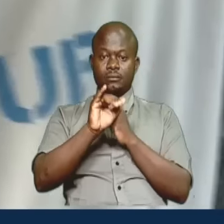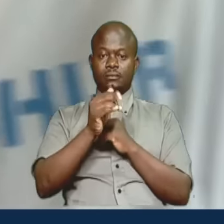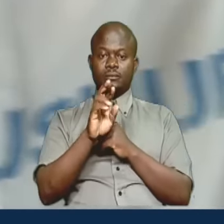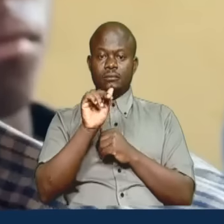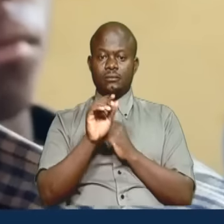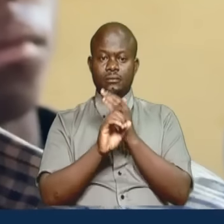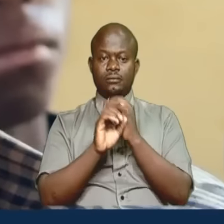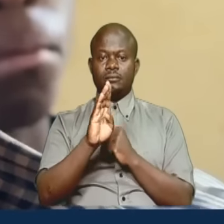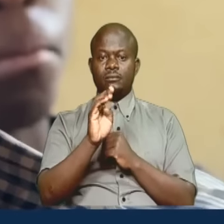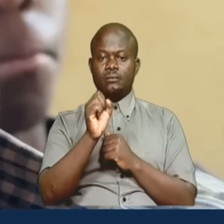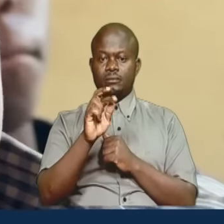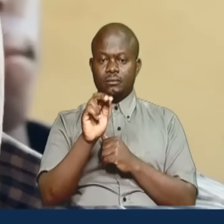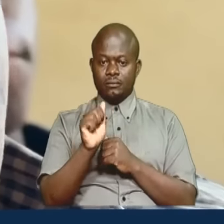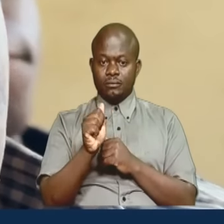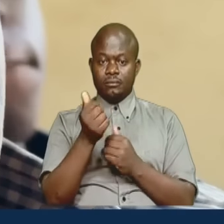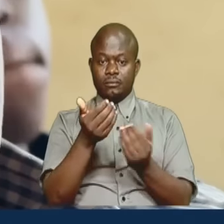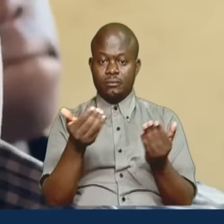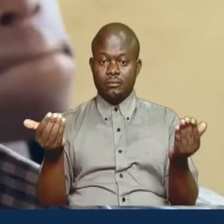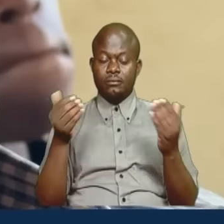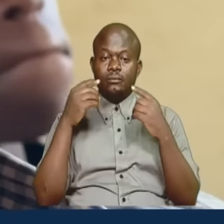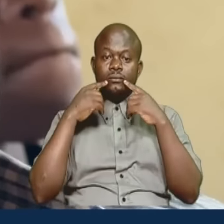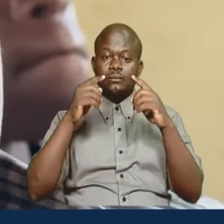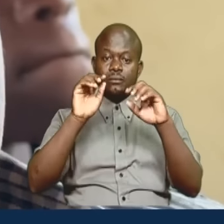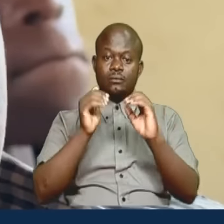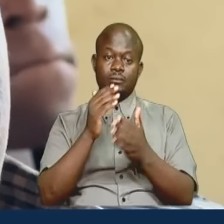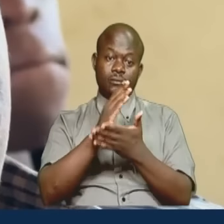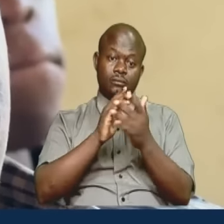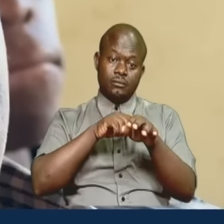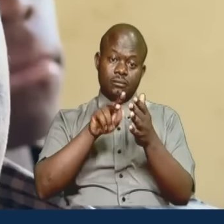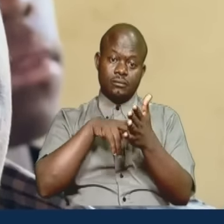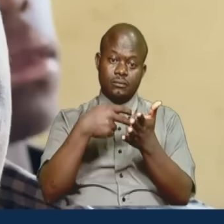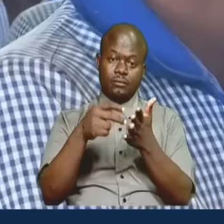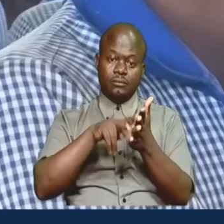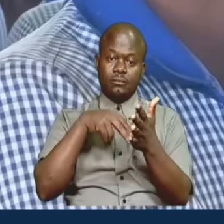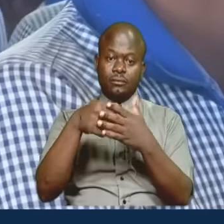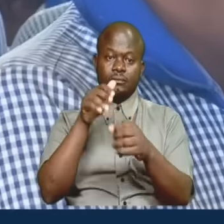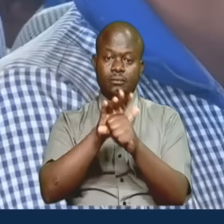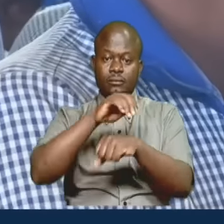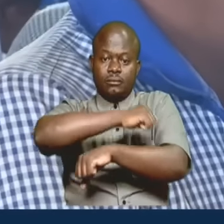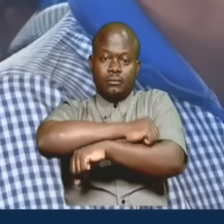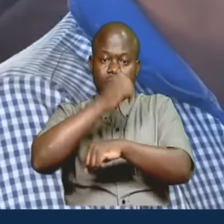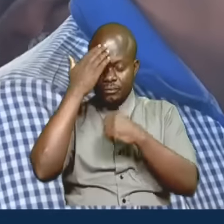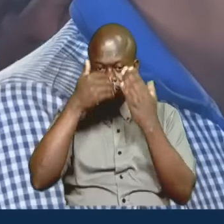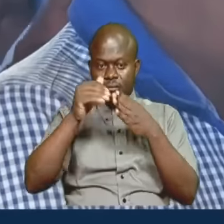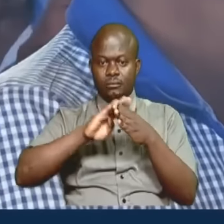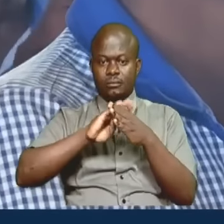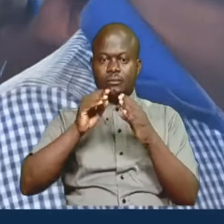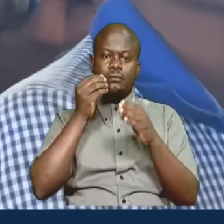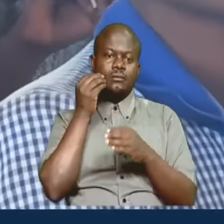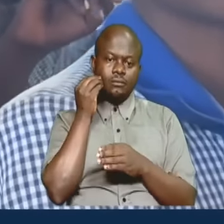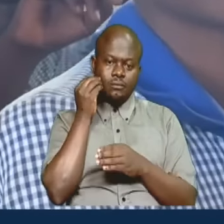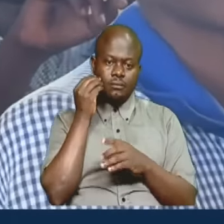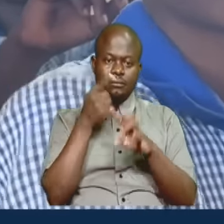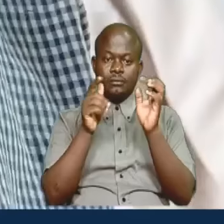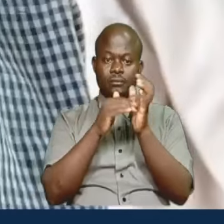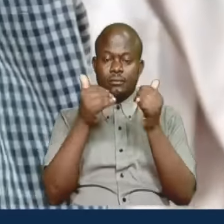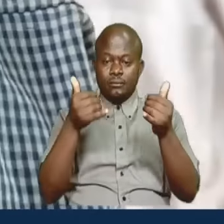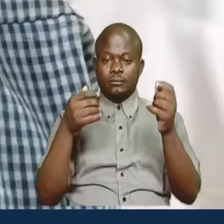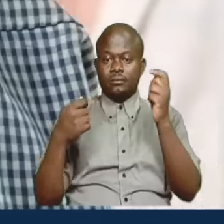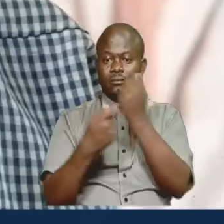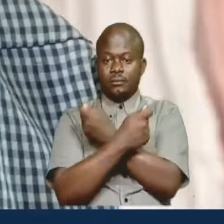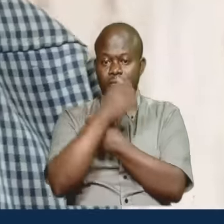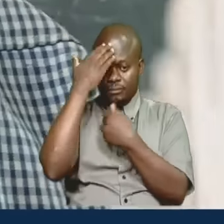ka Bugesera. Ni umwana uvuga ko yajyaga atsindwa cyane mu ishuri kubera guhugira mu mirimo yo mu rugo ariko ubu byarahindutse